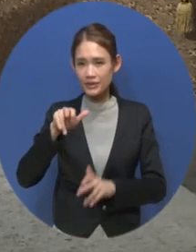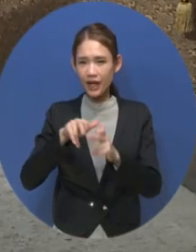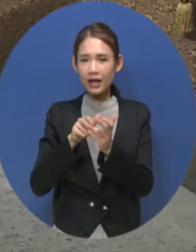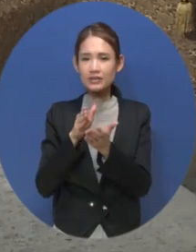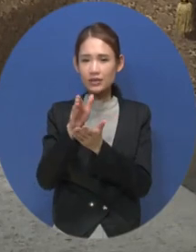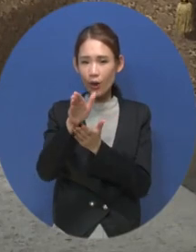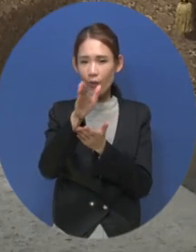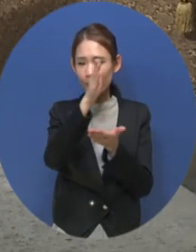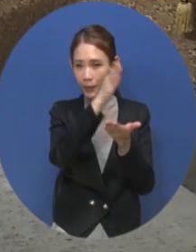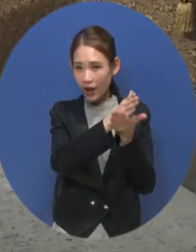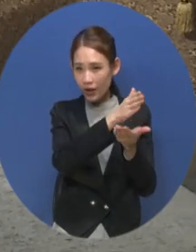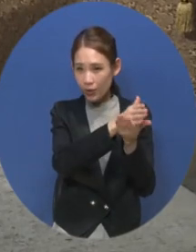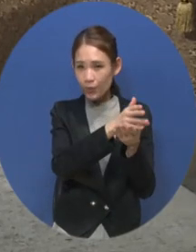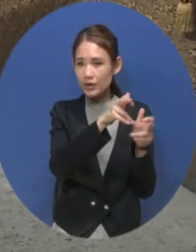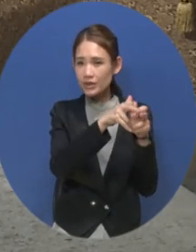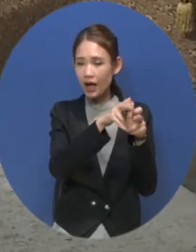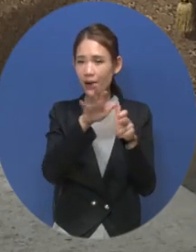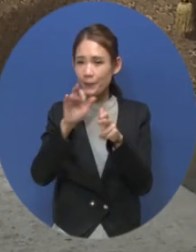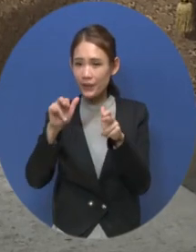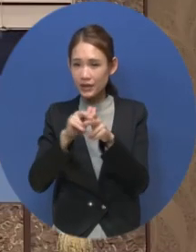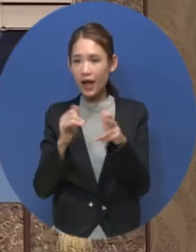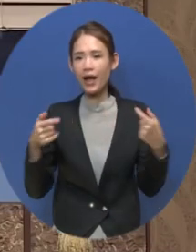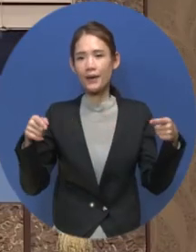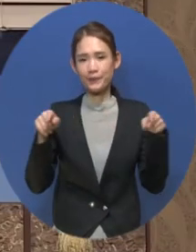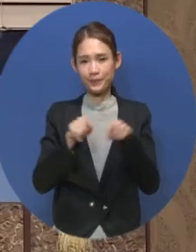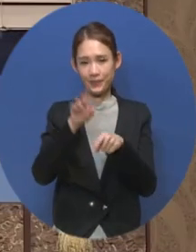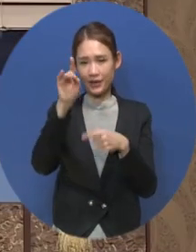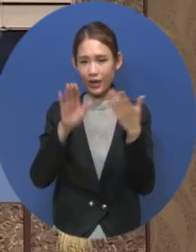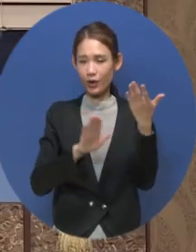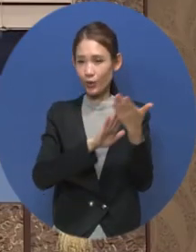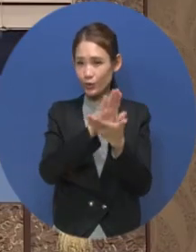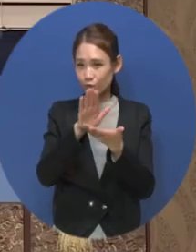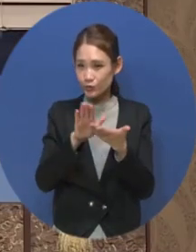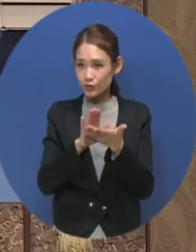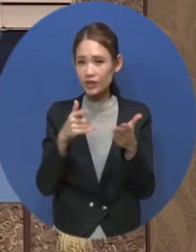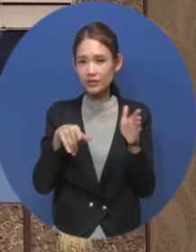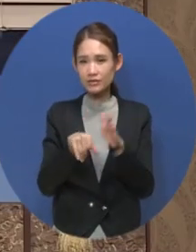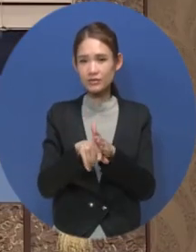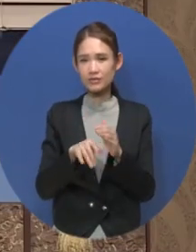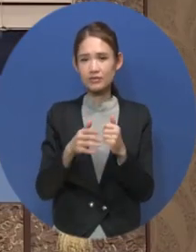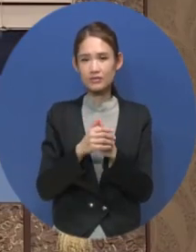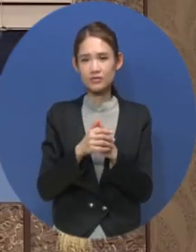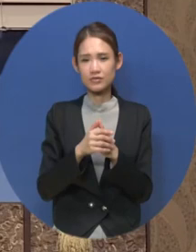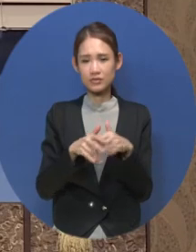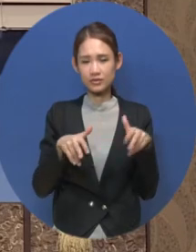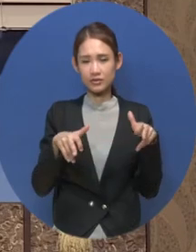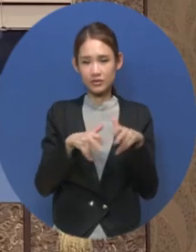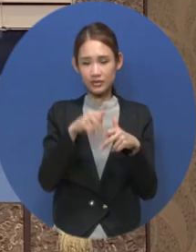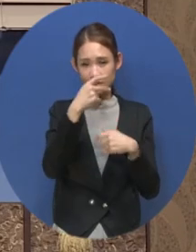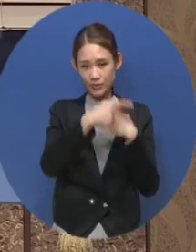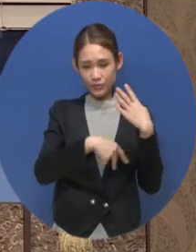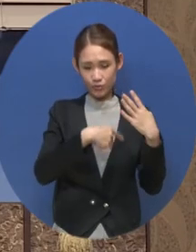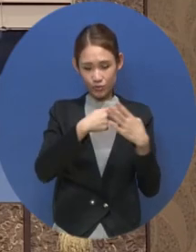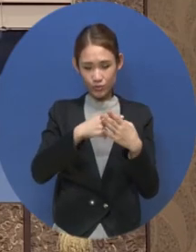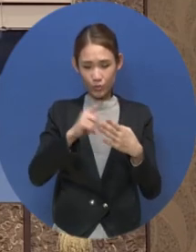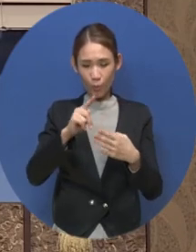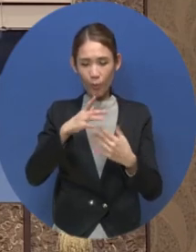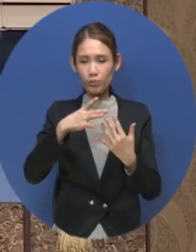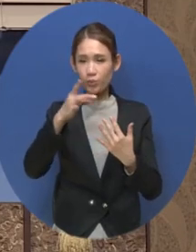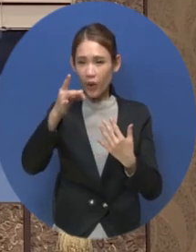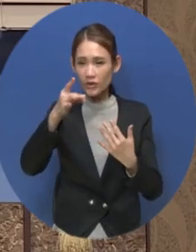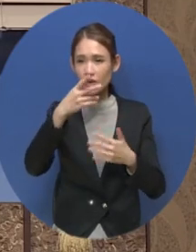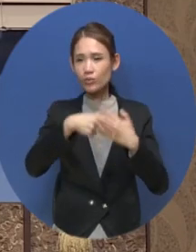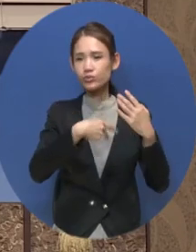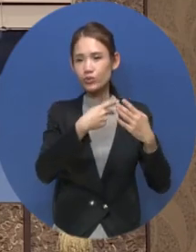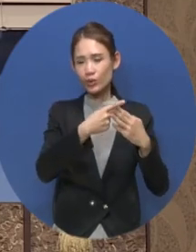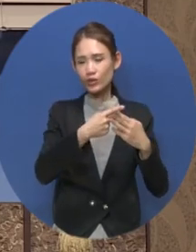빼고 장애인과 비장애인이 함께 어울릴 수 있는 그래서 우선은 프로그램은 장애인한테 먼저 배정을